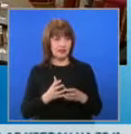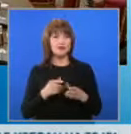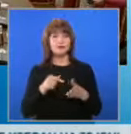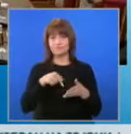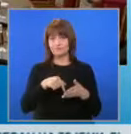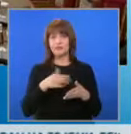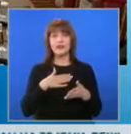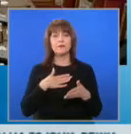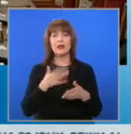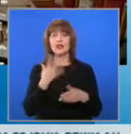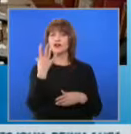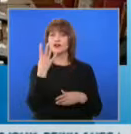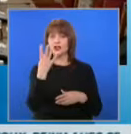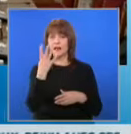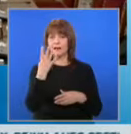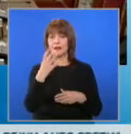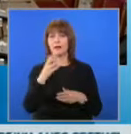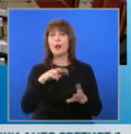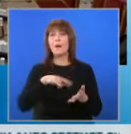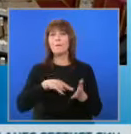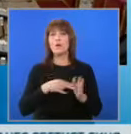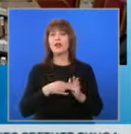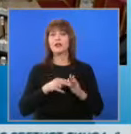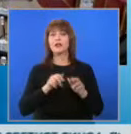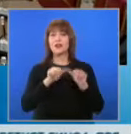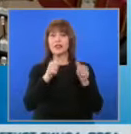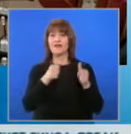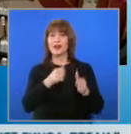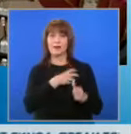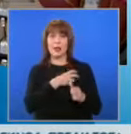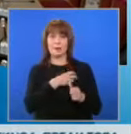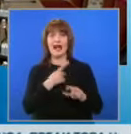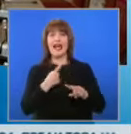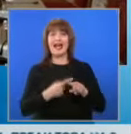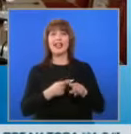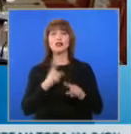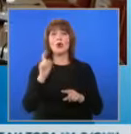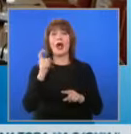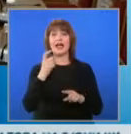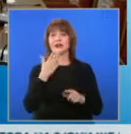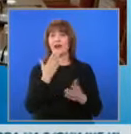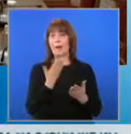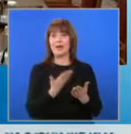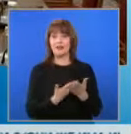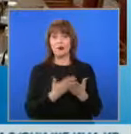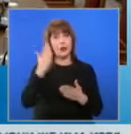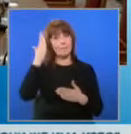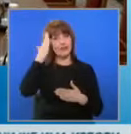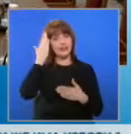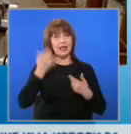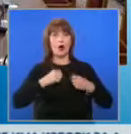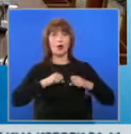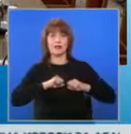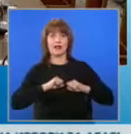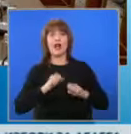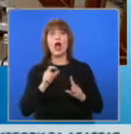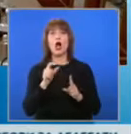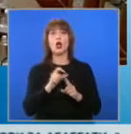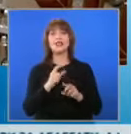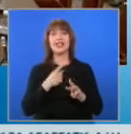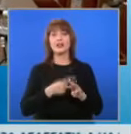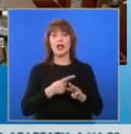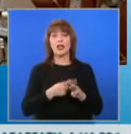него има 4 политически фигури от ГЕРБ. Това са Христо Гаджев, който е предложен за министър на отбраната, Росен